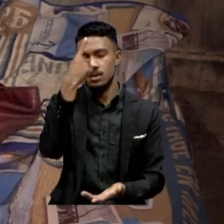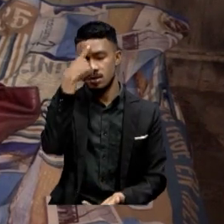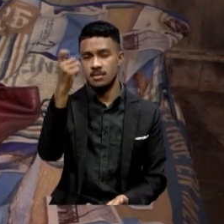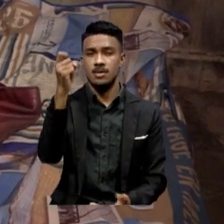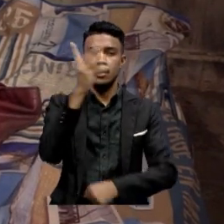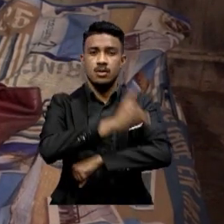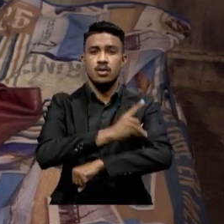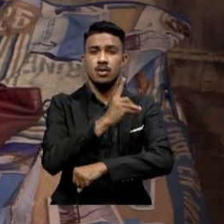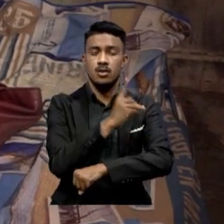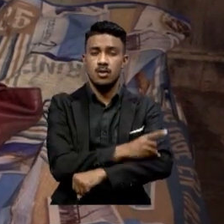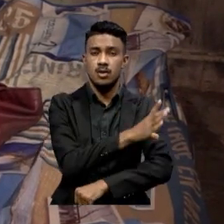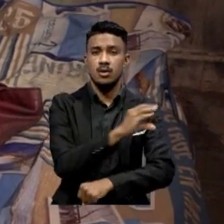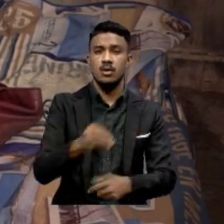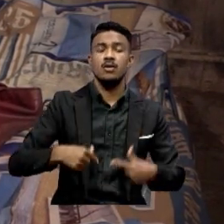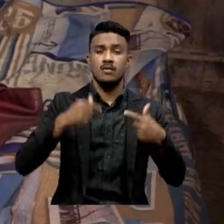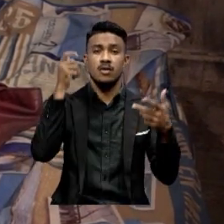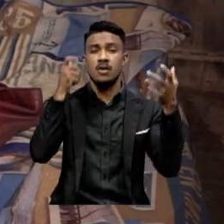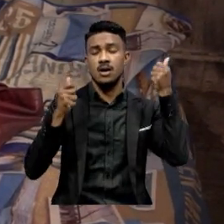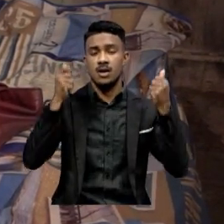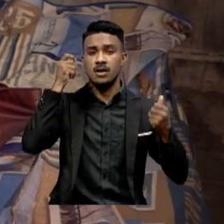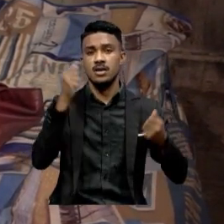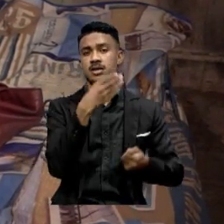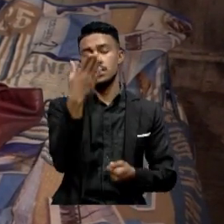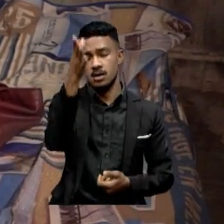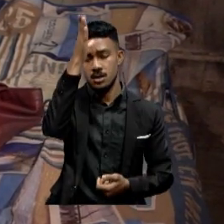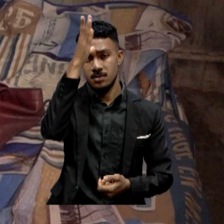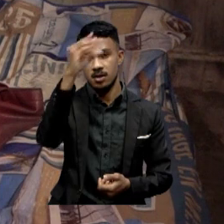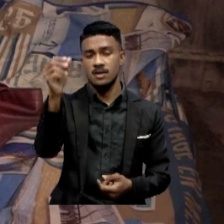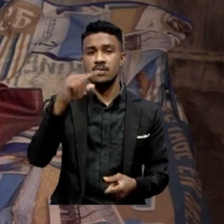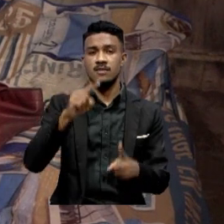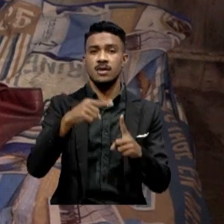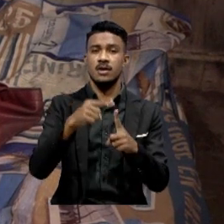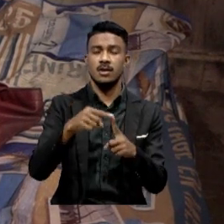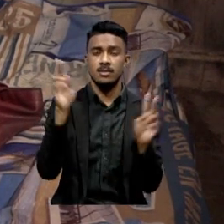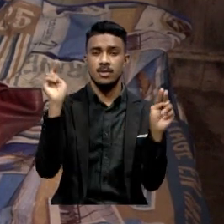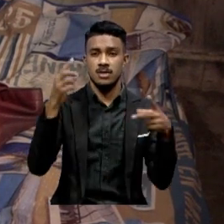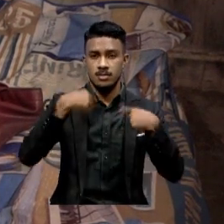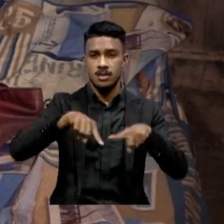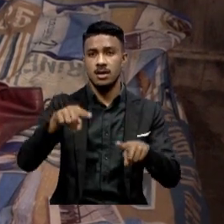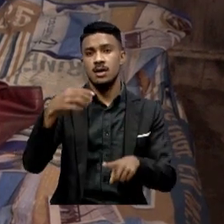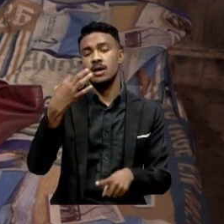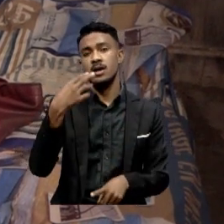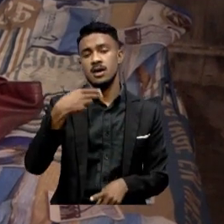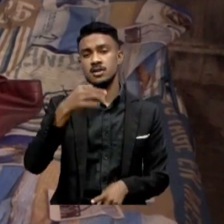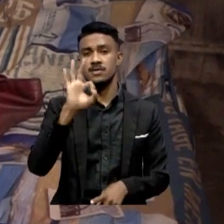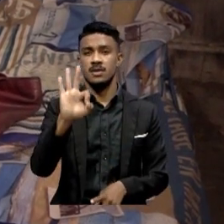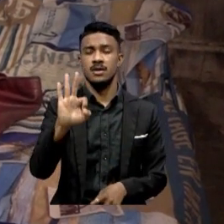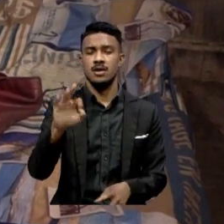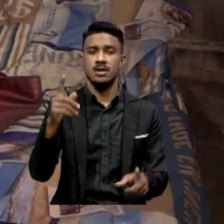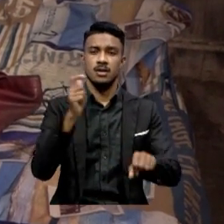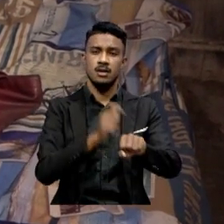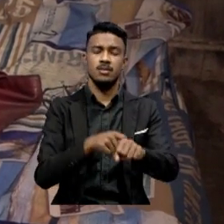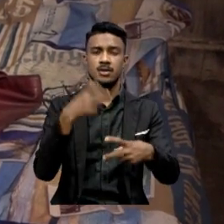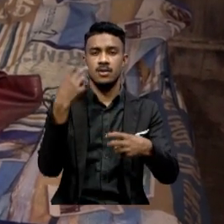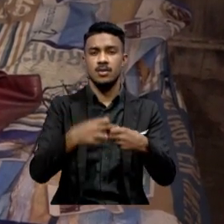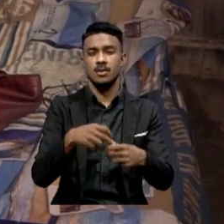ni aman Senhora Bel de Jesus, ba hira ne precisa ba casa de banho. Situasaun idane halo impossível ditang basira